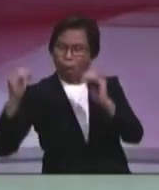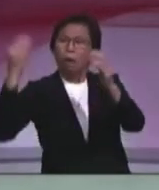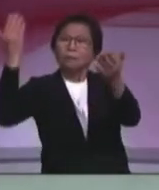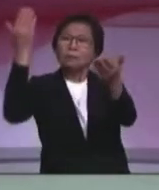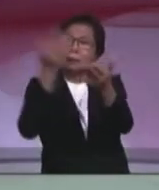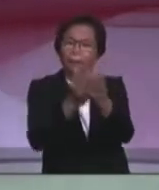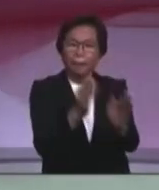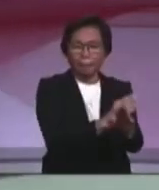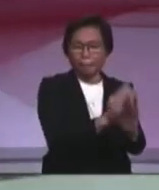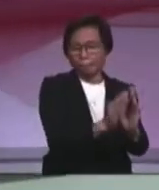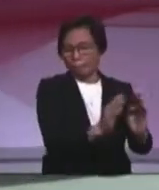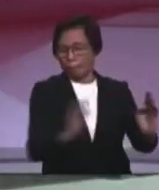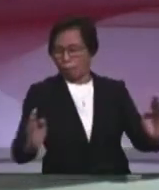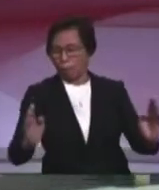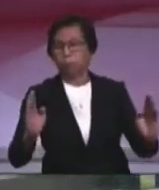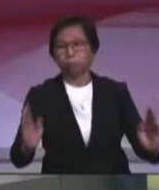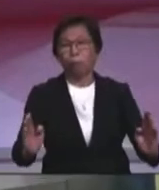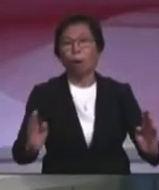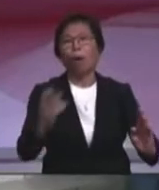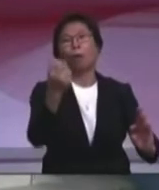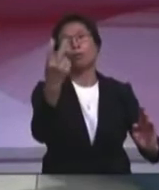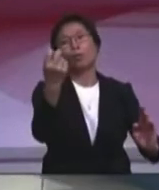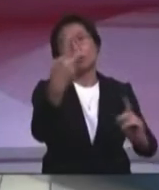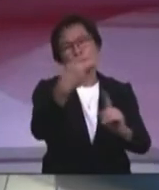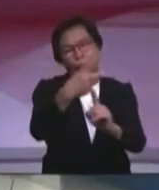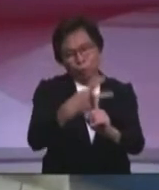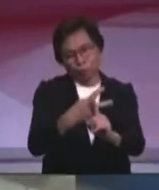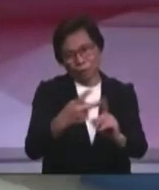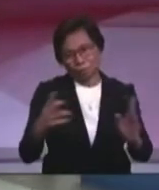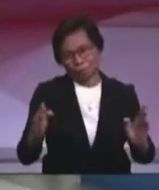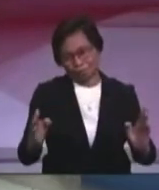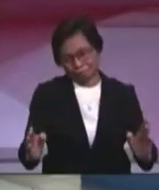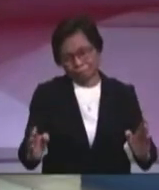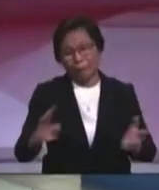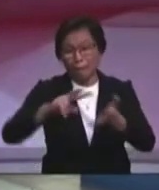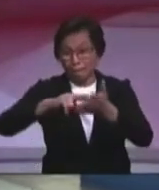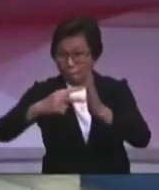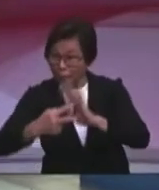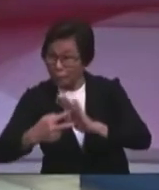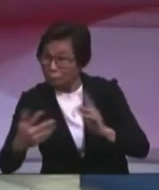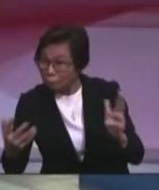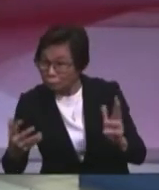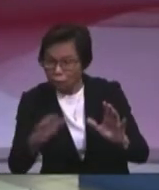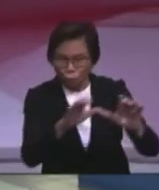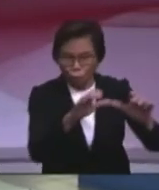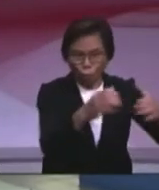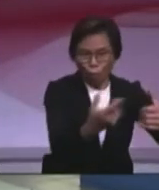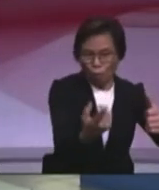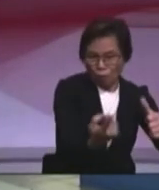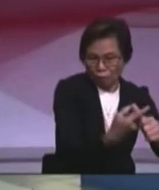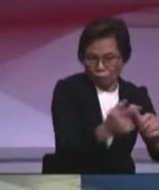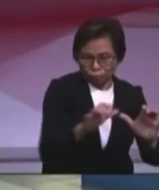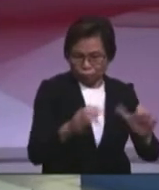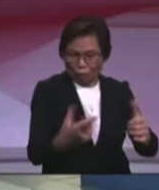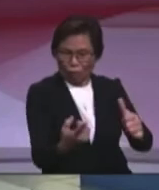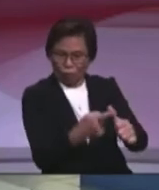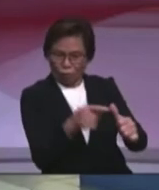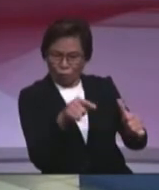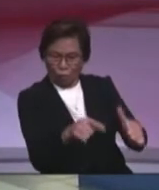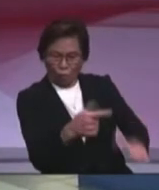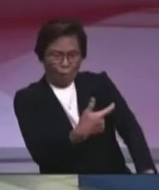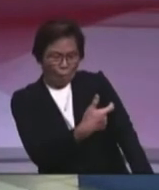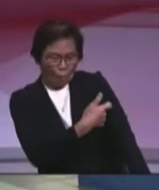tempoh keseluruhannya selama 12 bulan ini bermakna kumpulan pertama yang